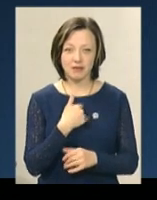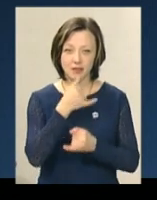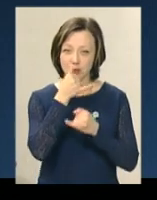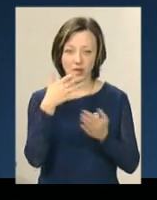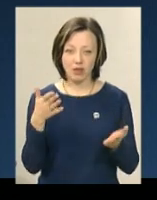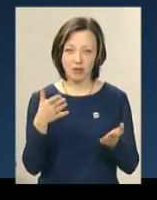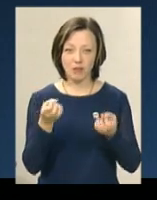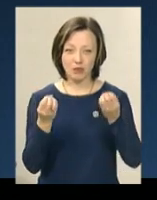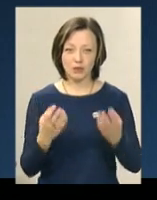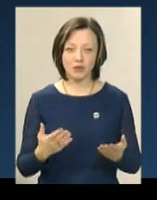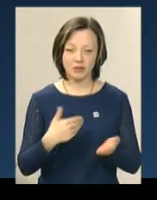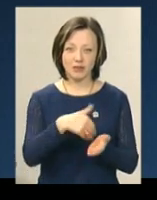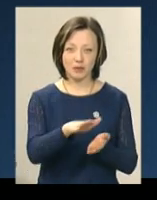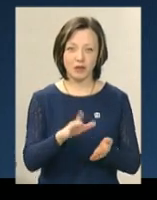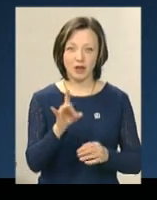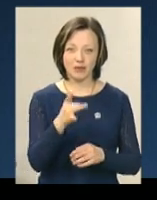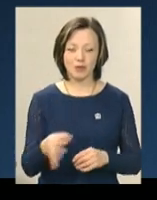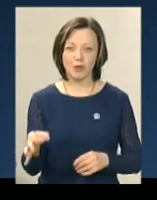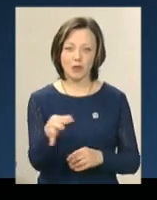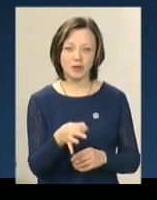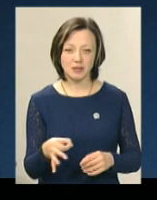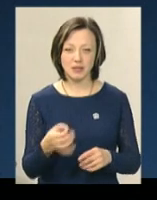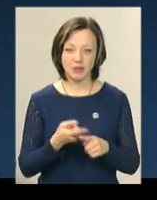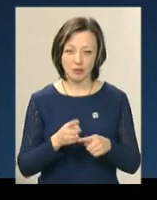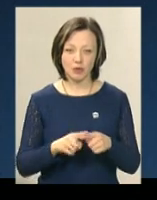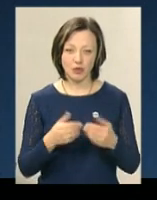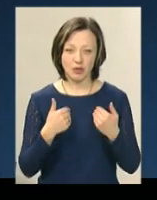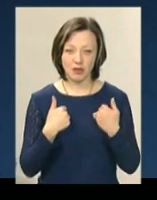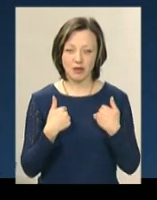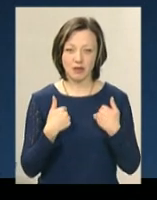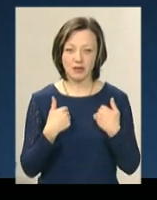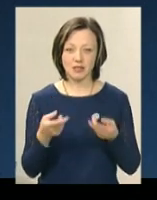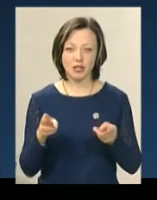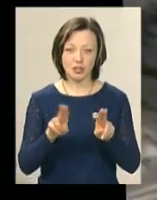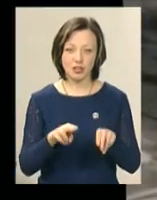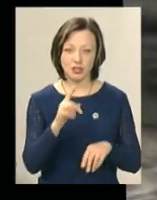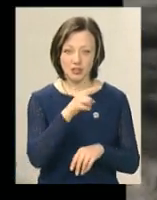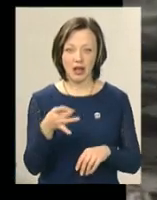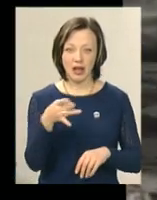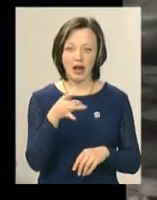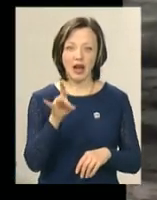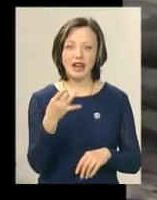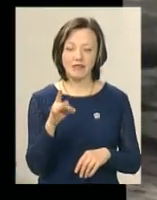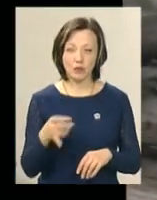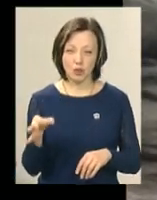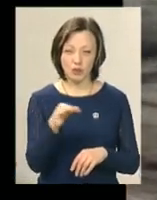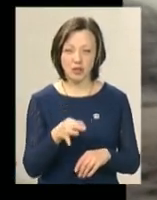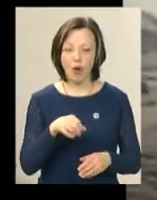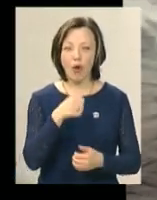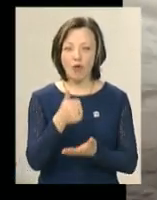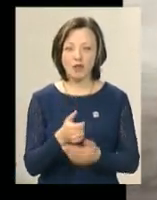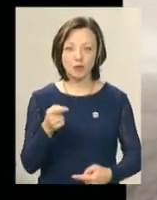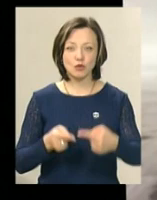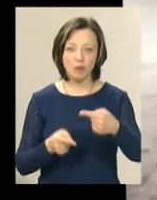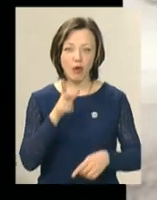змогла просто кинуть Рівненську область, тому я залишилась там. Головними суперницями на Олімпійських іграх